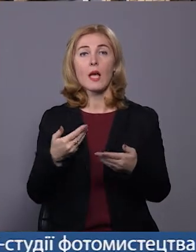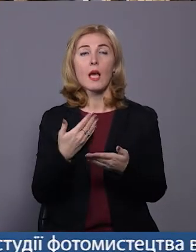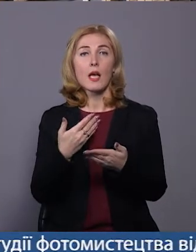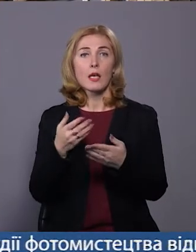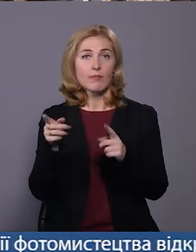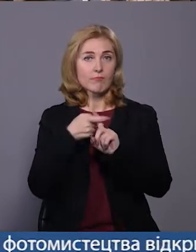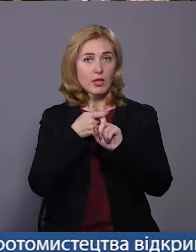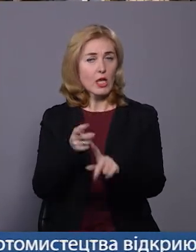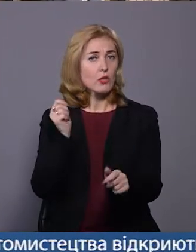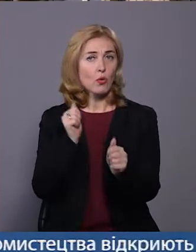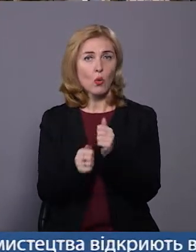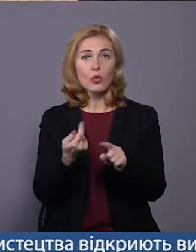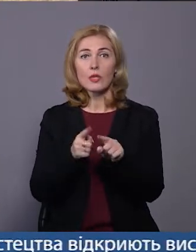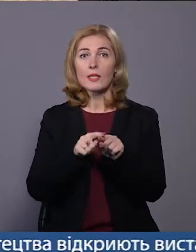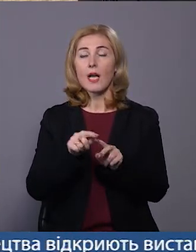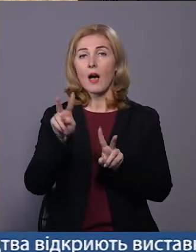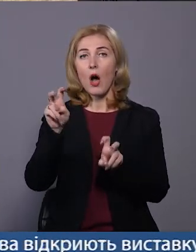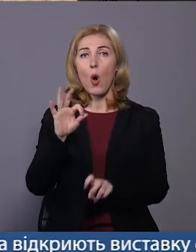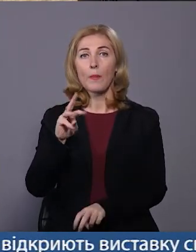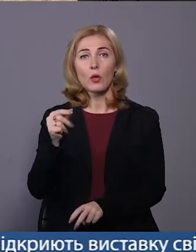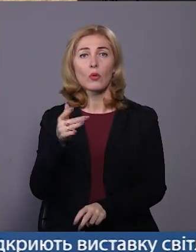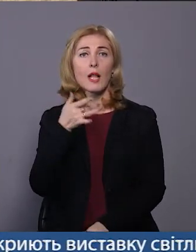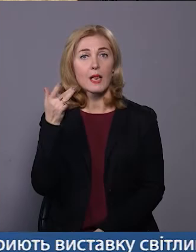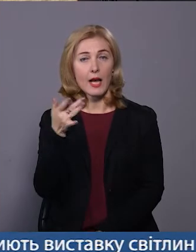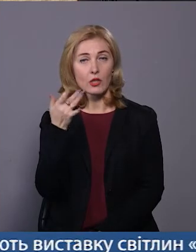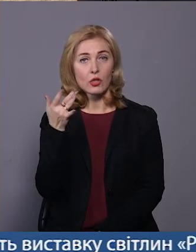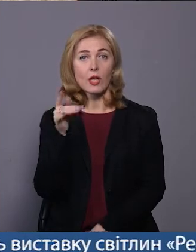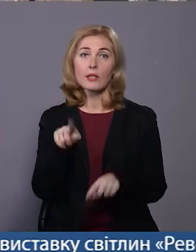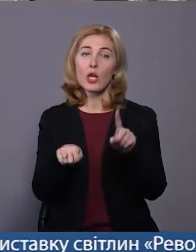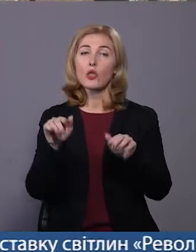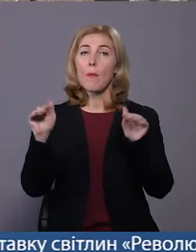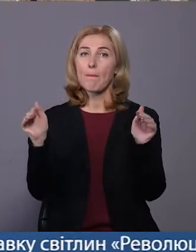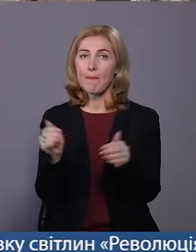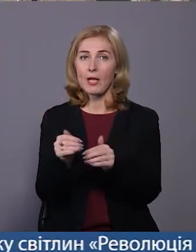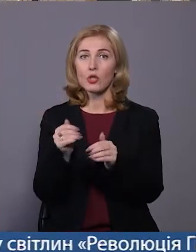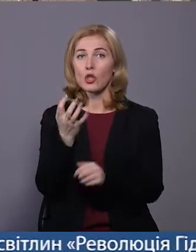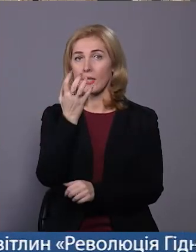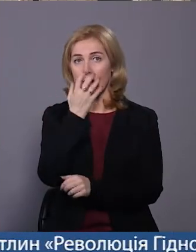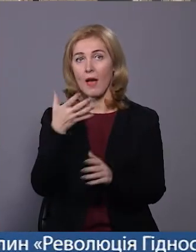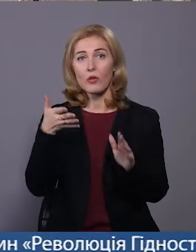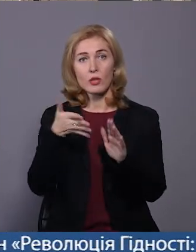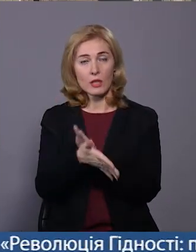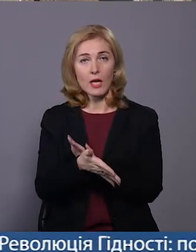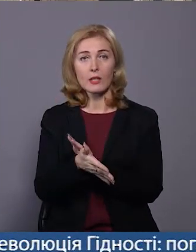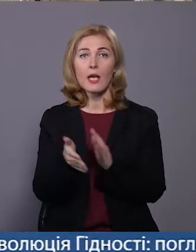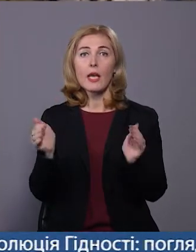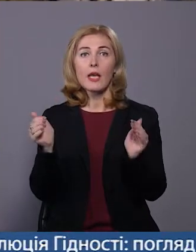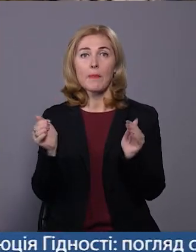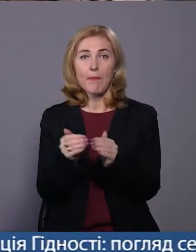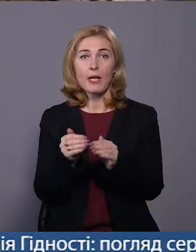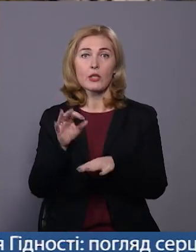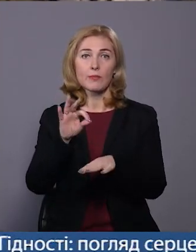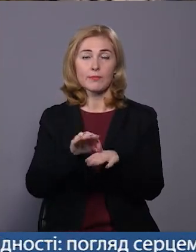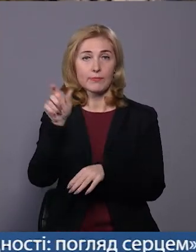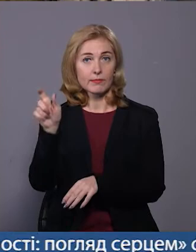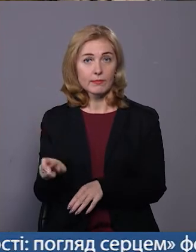Ця хвиля омікрону, тобі ж дещо легша, дещо менш киснево затратна і дещо легша для самих пацієнтів. По